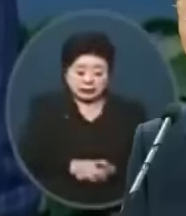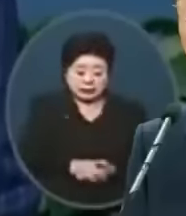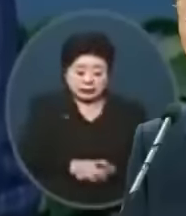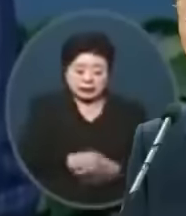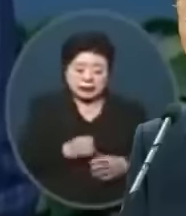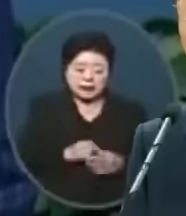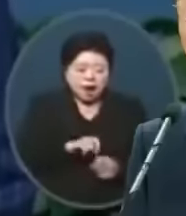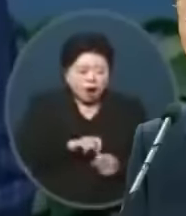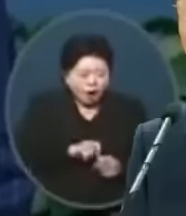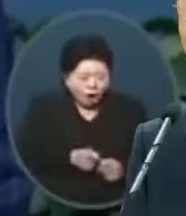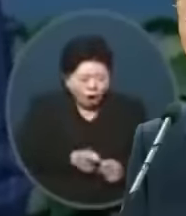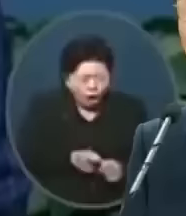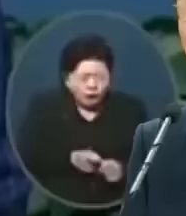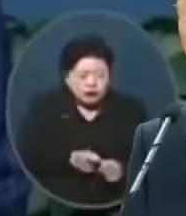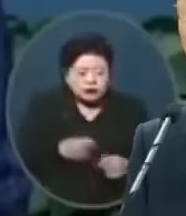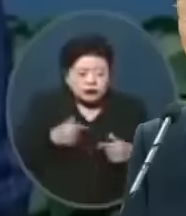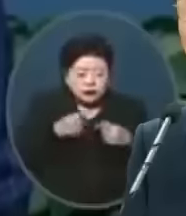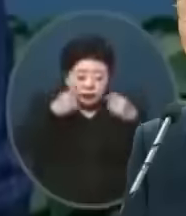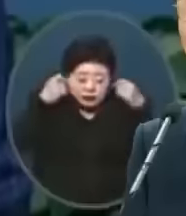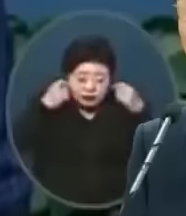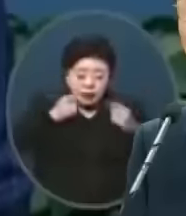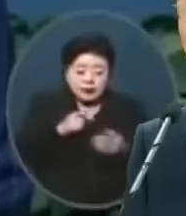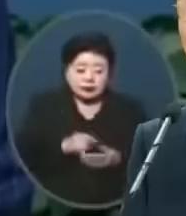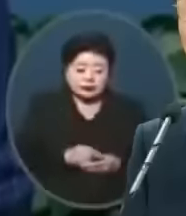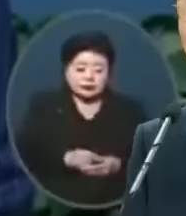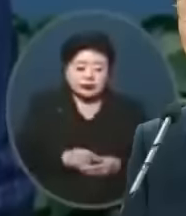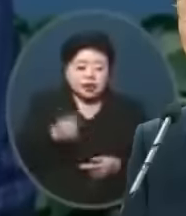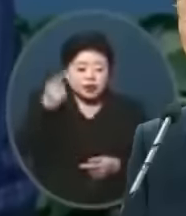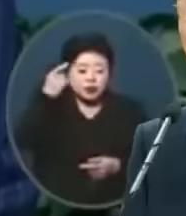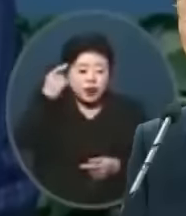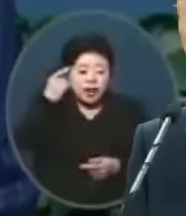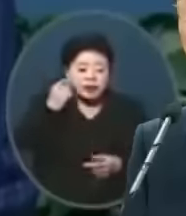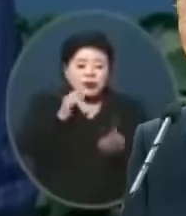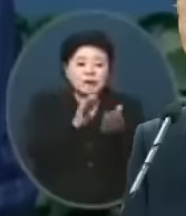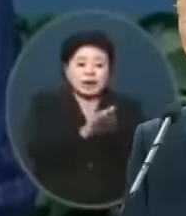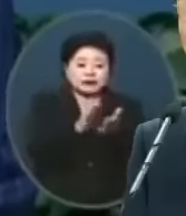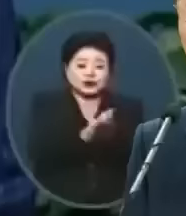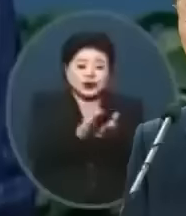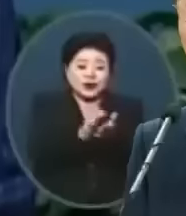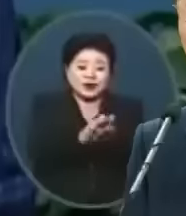그래서 억지로라도 기뻐하고 즐거워하면 두뇌는 뒤에서 박수를 치고